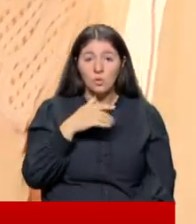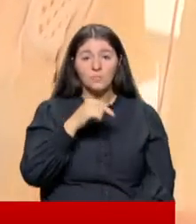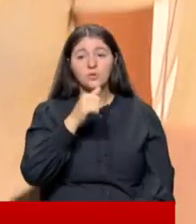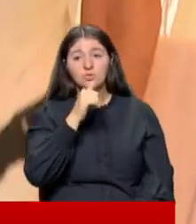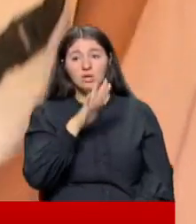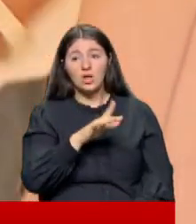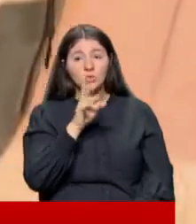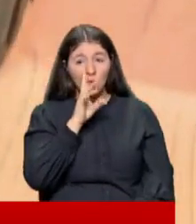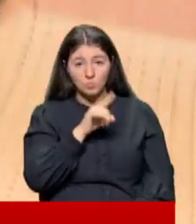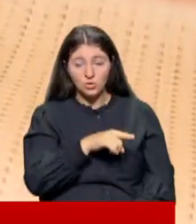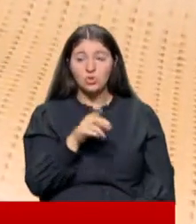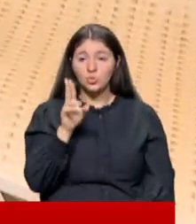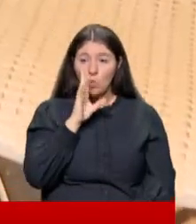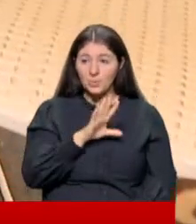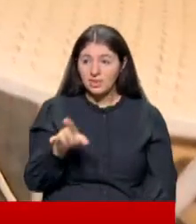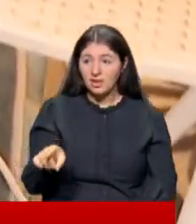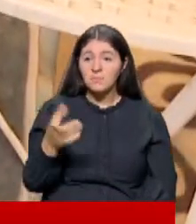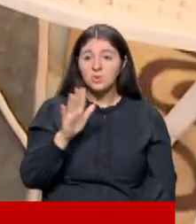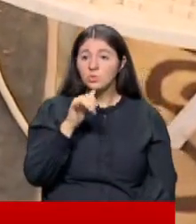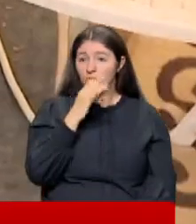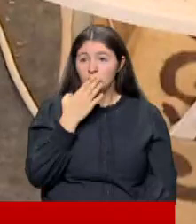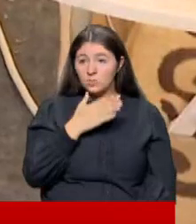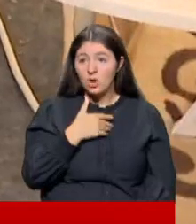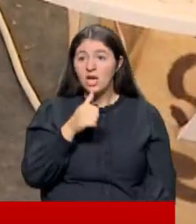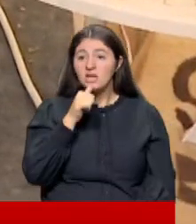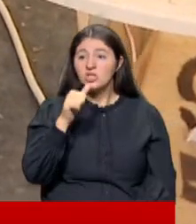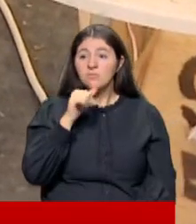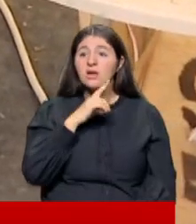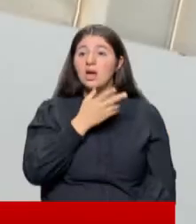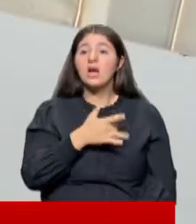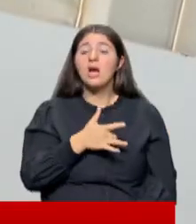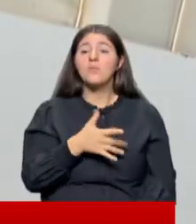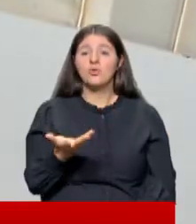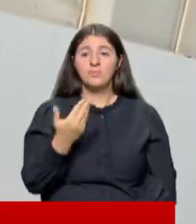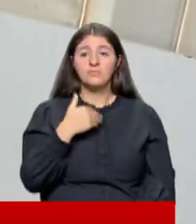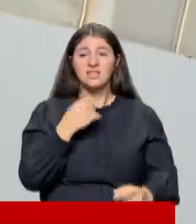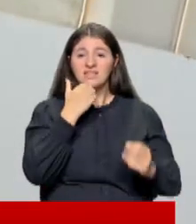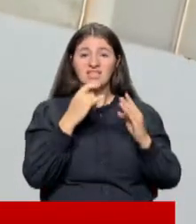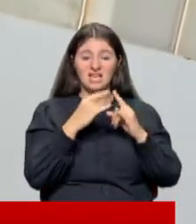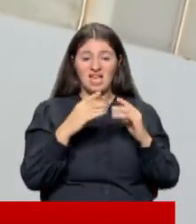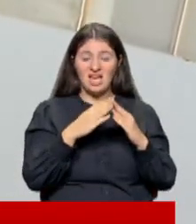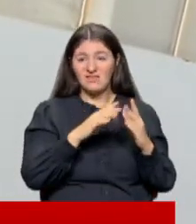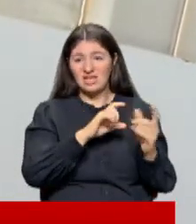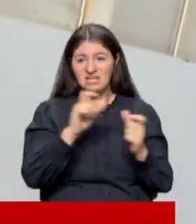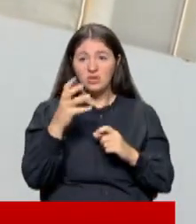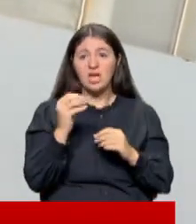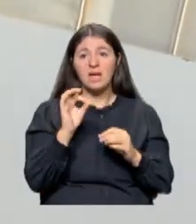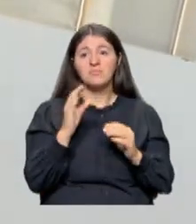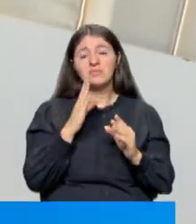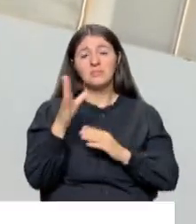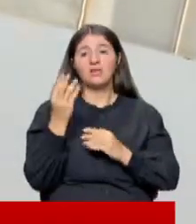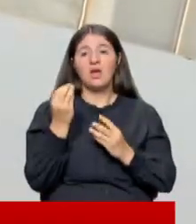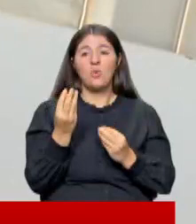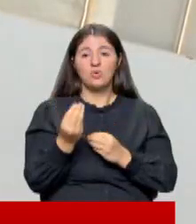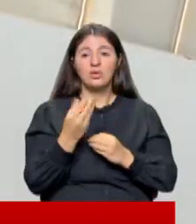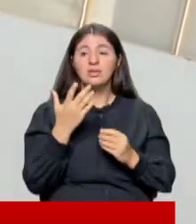bu su kalan son suyunuz Başka da yok içmeye kıyamıyoruz bizi konteyner gitmemiz daha iyi olur Ne